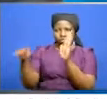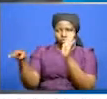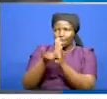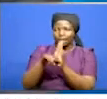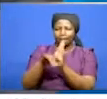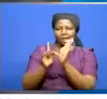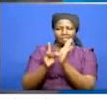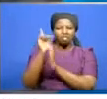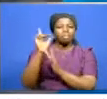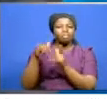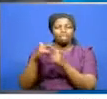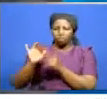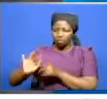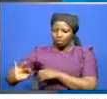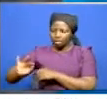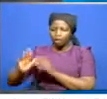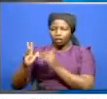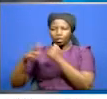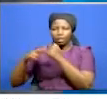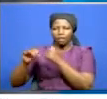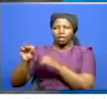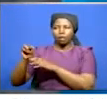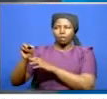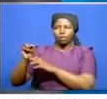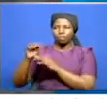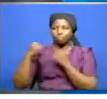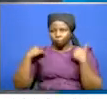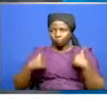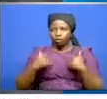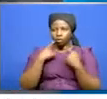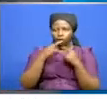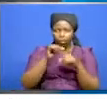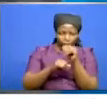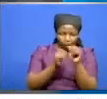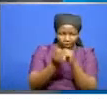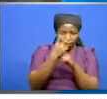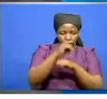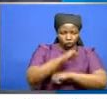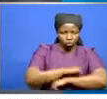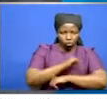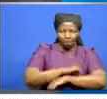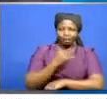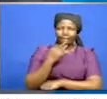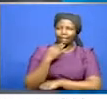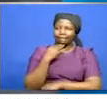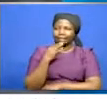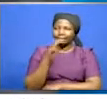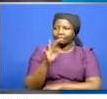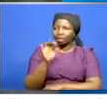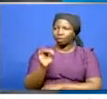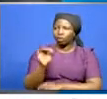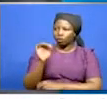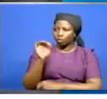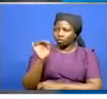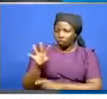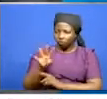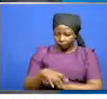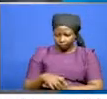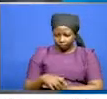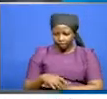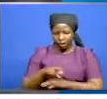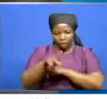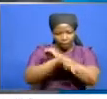70 million. Na ninaongea mashule ya secondary 304. Ninaongea mashule ya